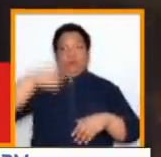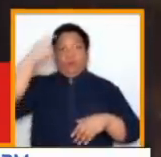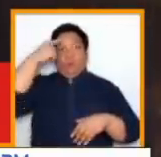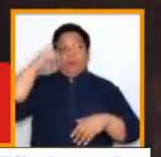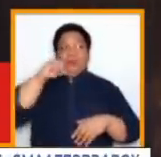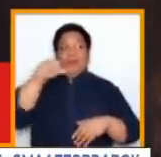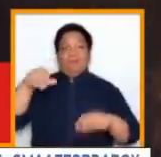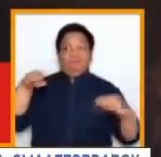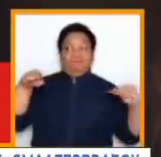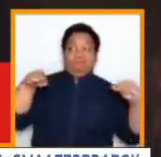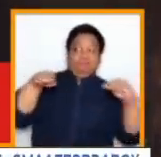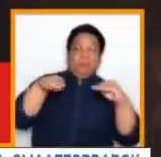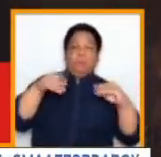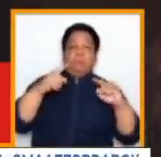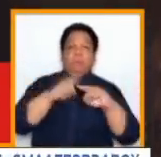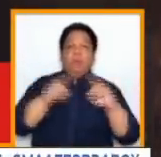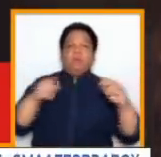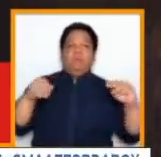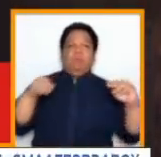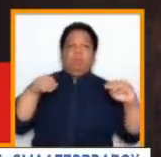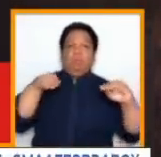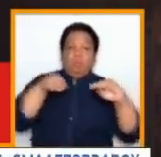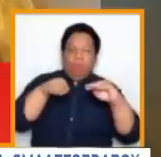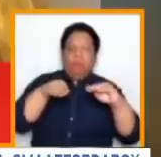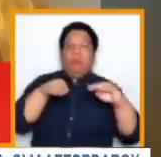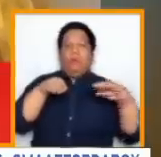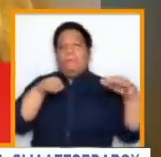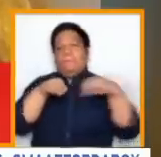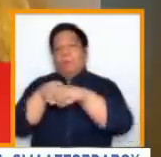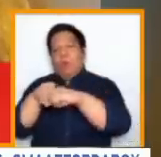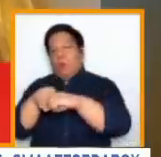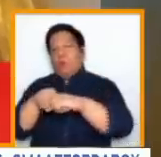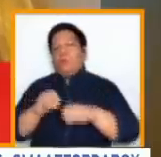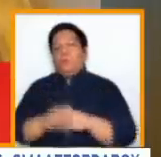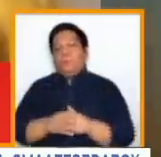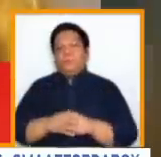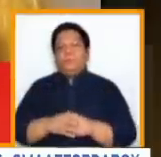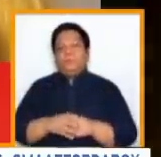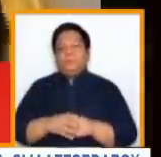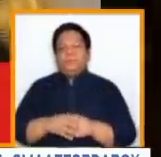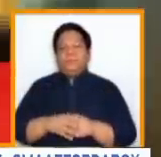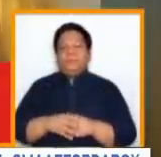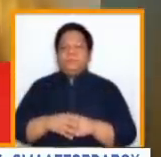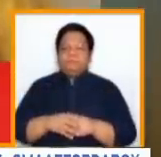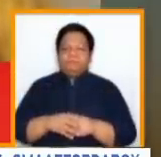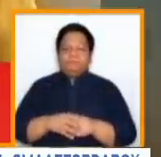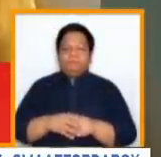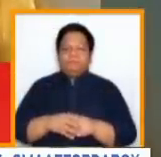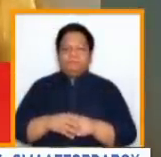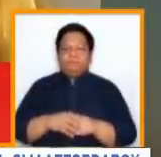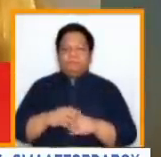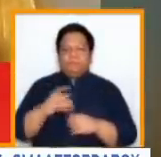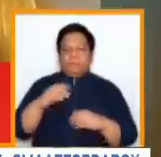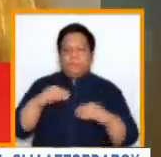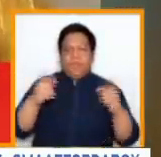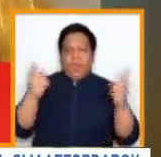apparently sumabit po yung front ng car. So, nahatak kami, naalog kami sa